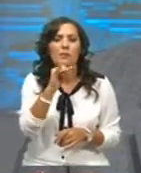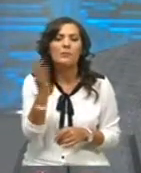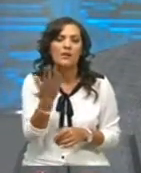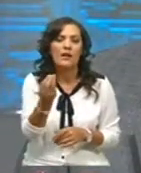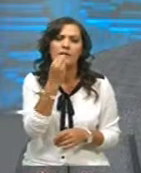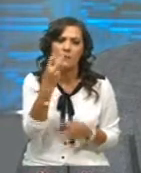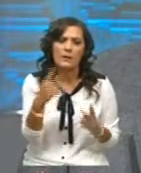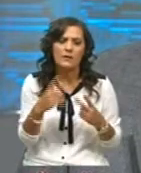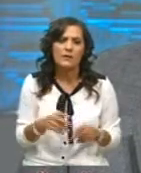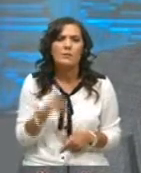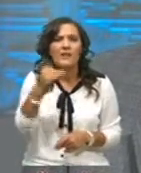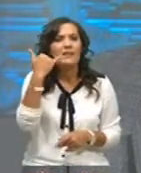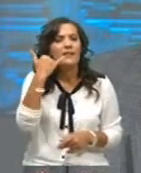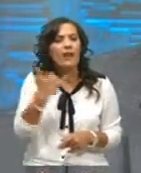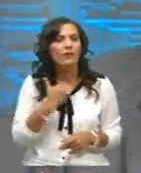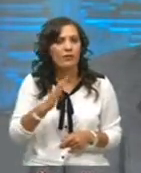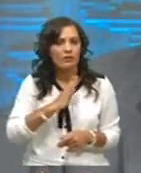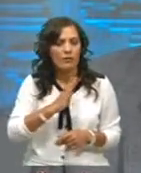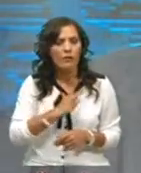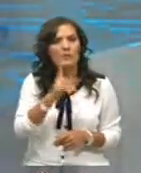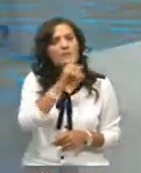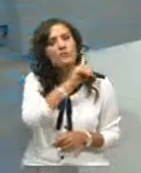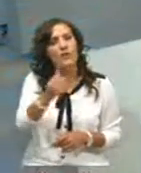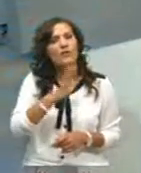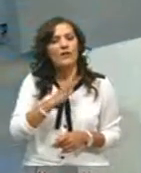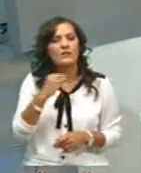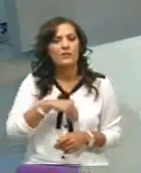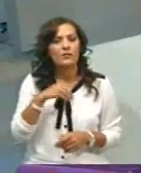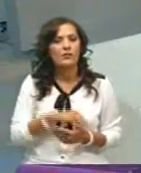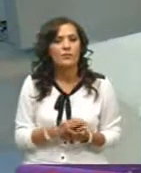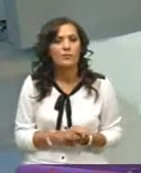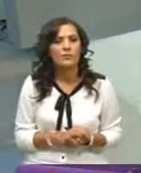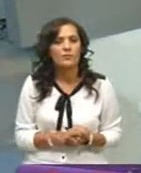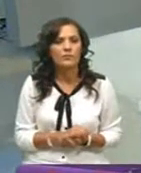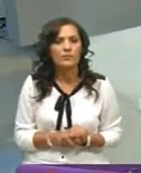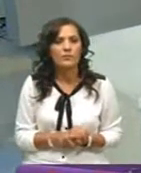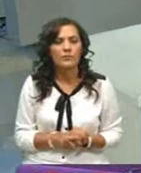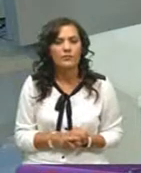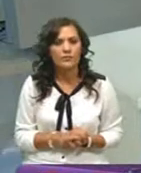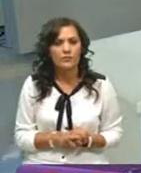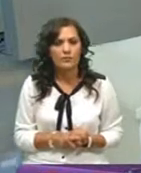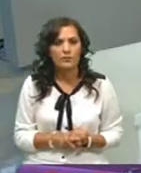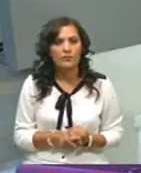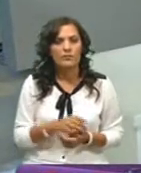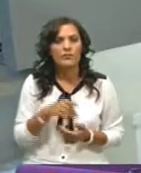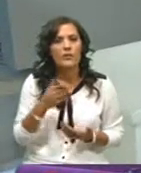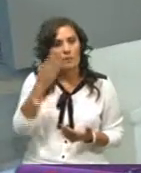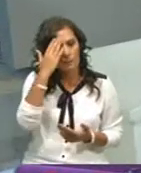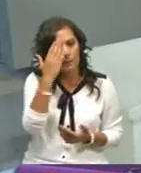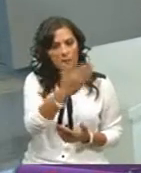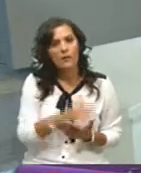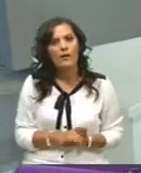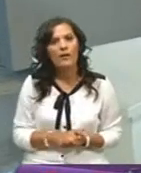olmalı günde 30 gram kadar peki bir telefonumuz varmış sorumuz olacak sanıyorum Alo alo Buyurun efendim